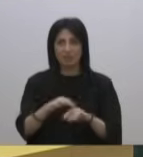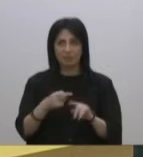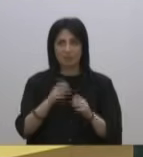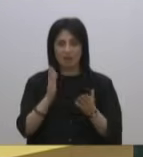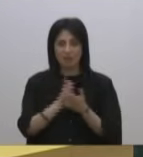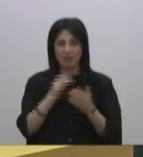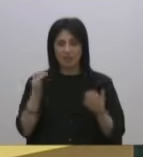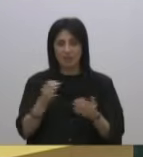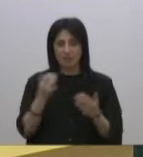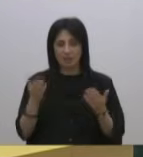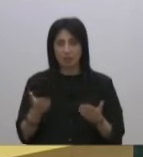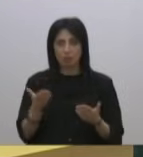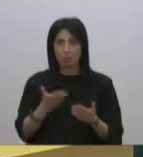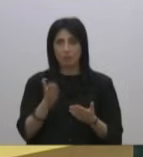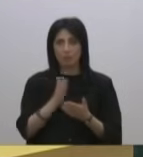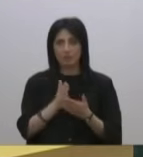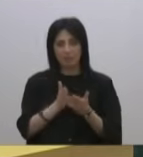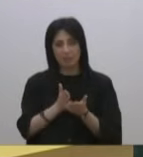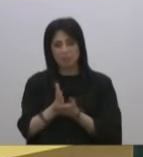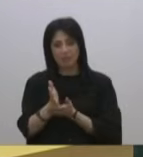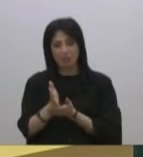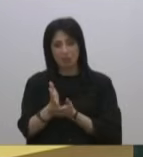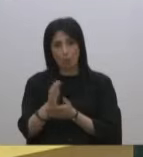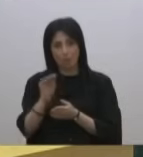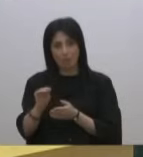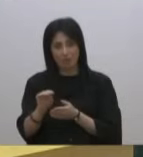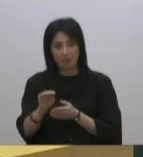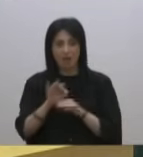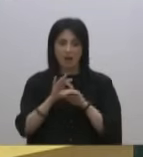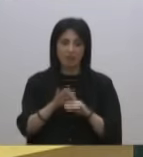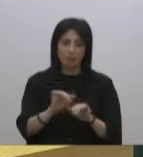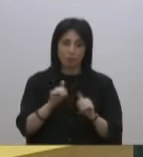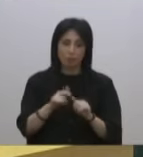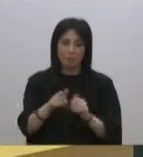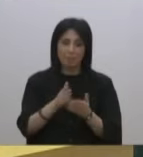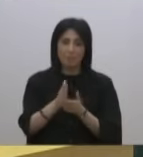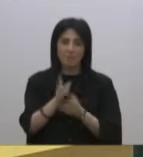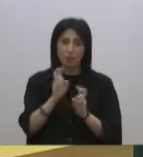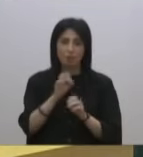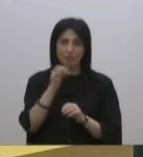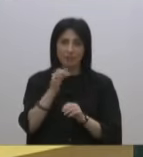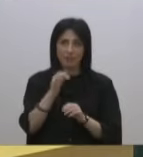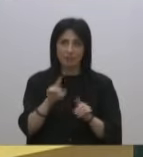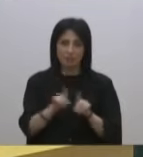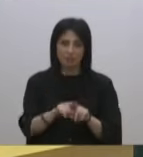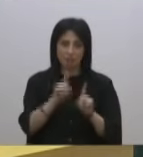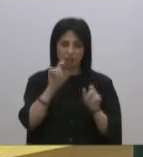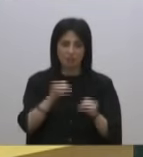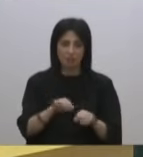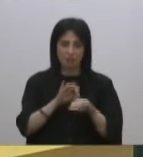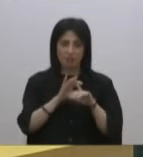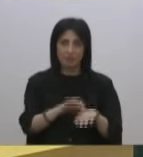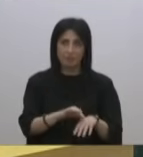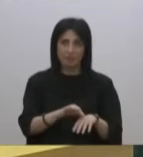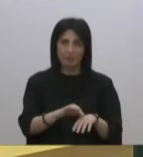არის ასევე ინტერესი, რომელიც არის მიზნობრიობას ჩადებული და ატარებ, როგორც იმ მიზნობრიობის ინტერესებს, ასევე შესაძლებელი